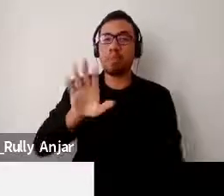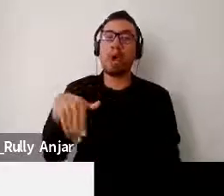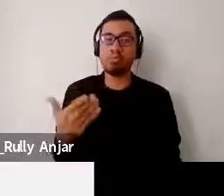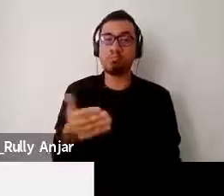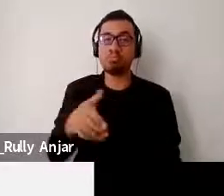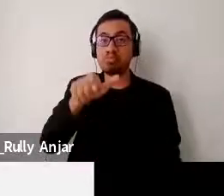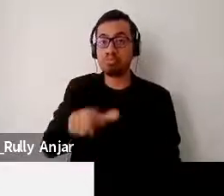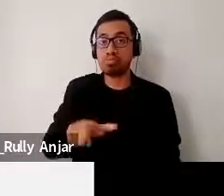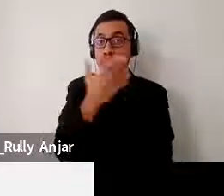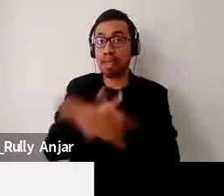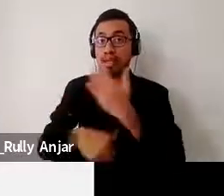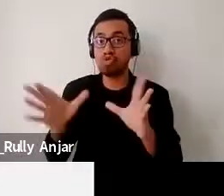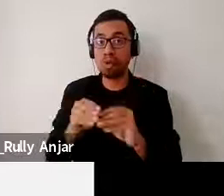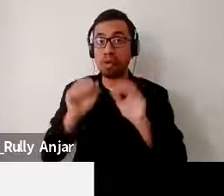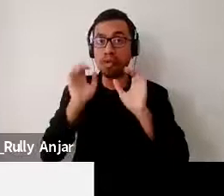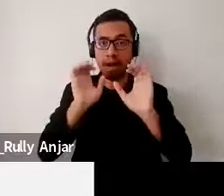memang ada